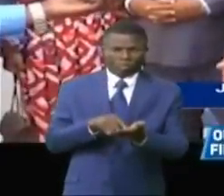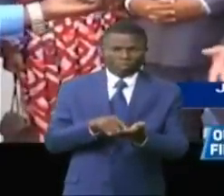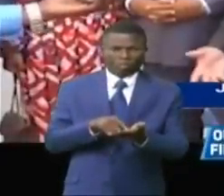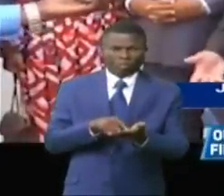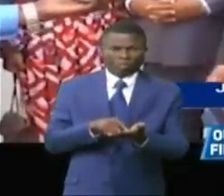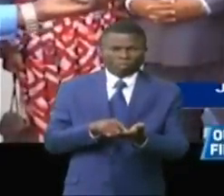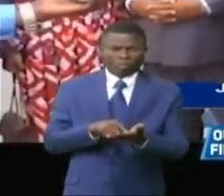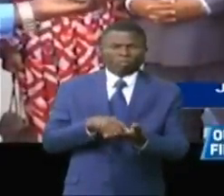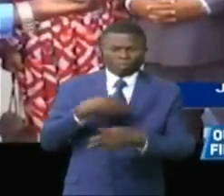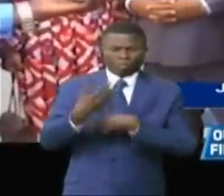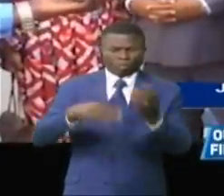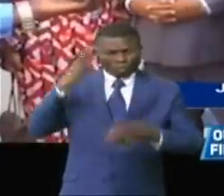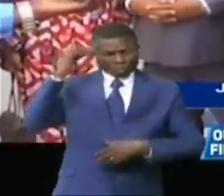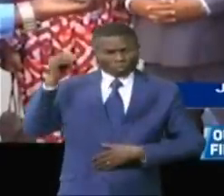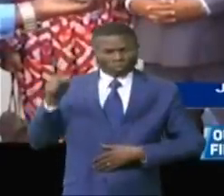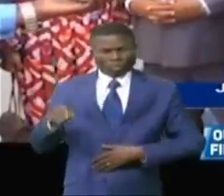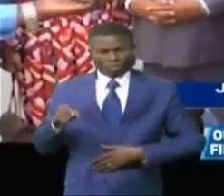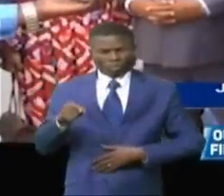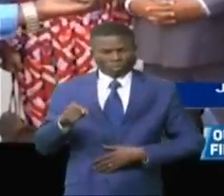expérimenter